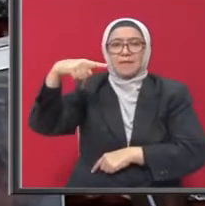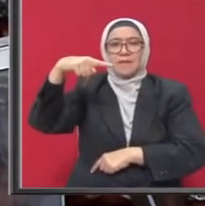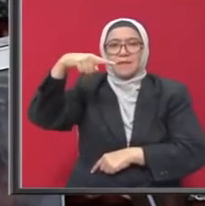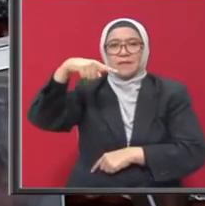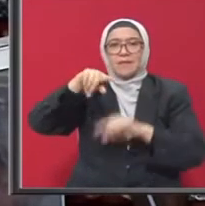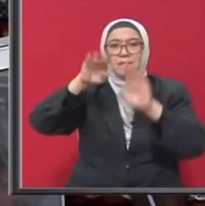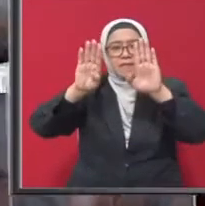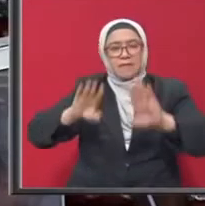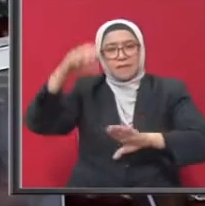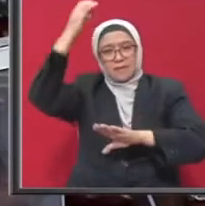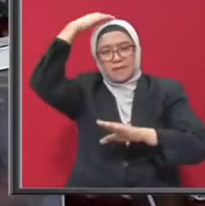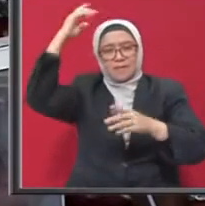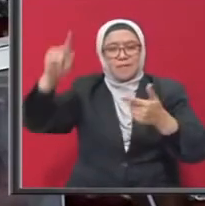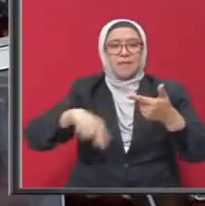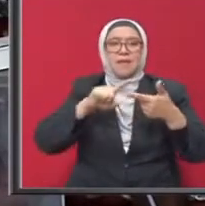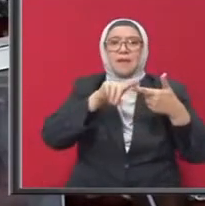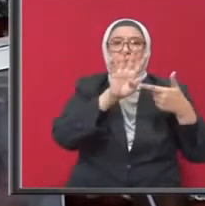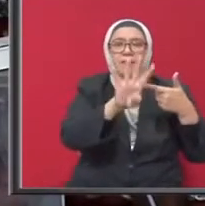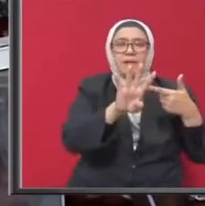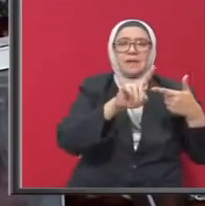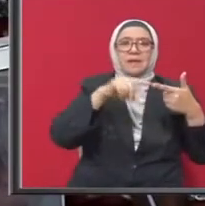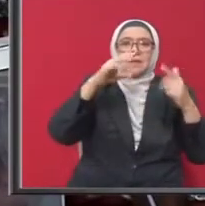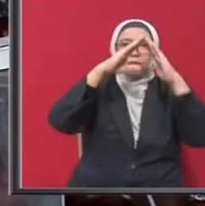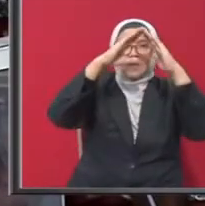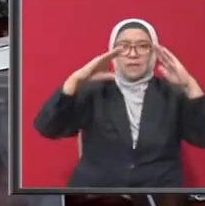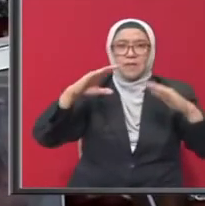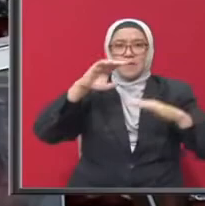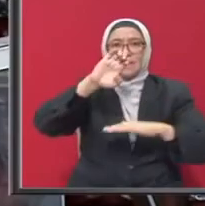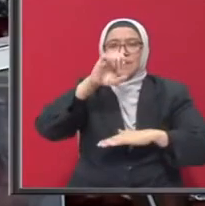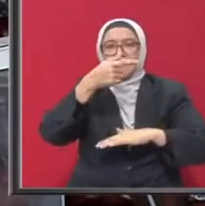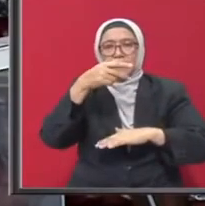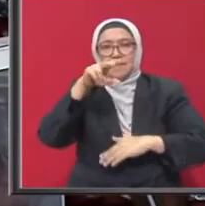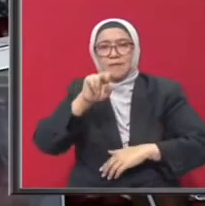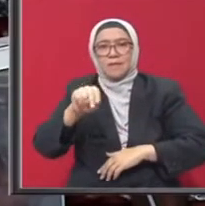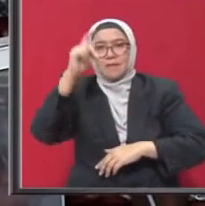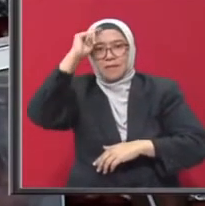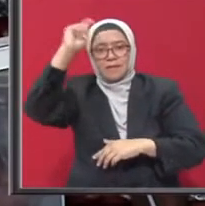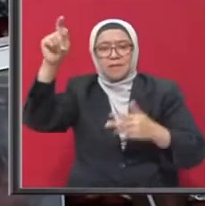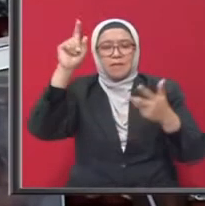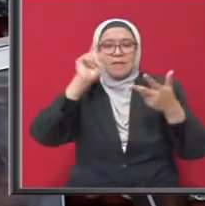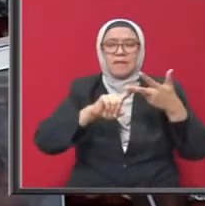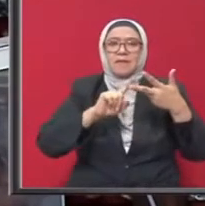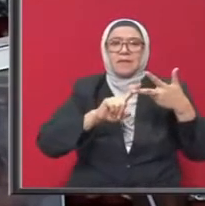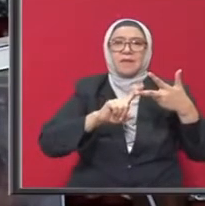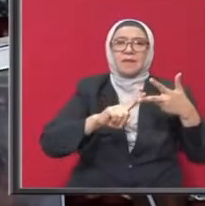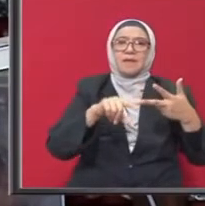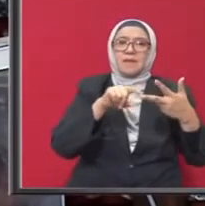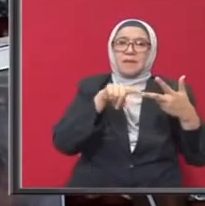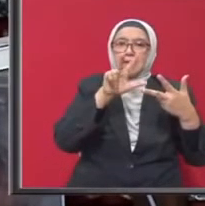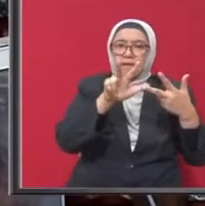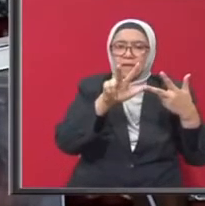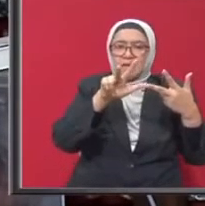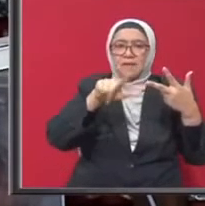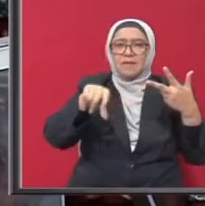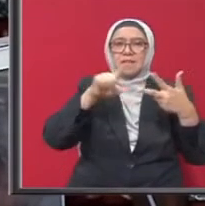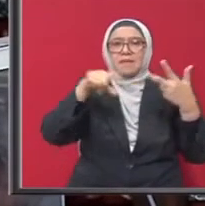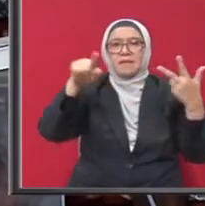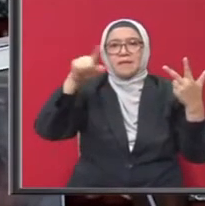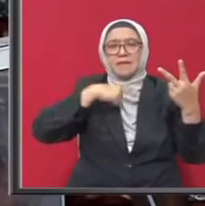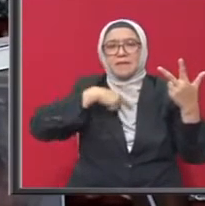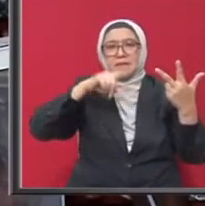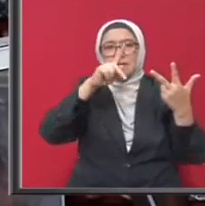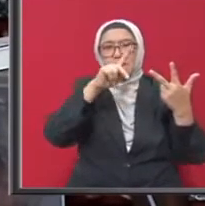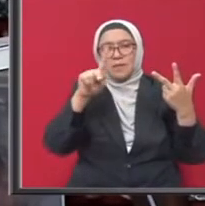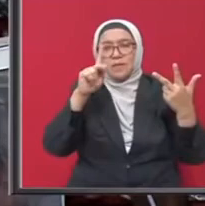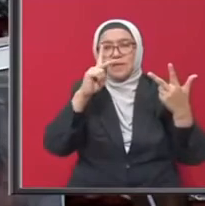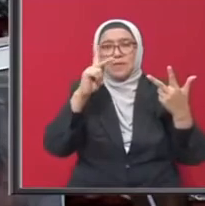jawatan di rumah essence dungun Terengganu tiga jawatan di rumah Ehsan Kuala Kubu bharu selang O2 jawatan di taman Sinar Harapan